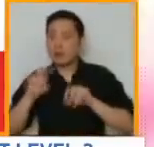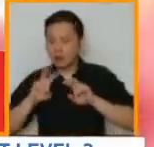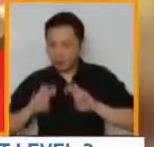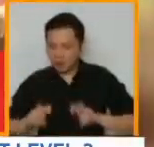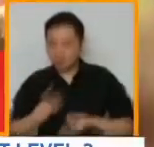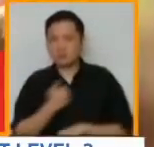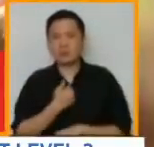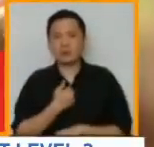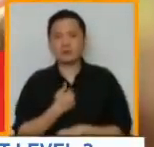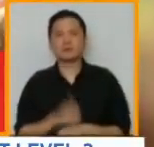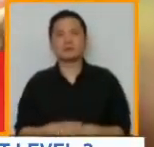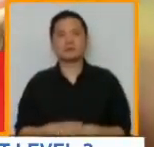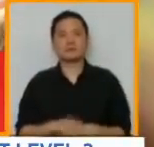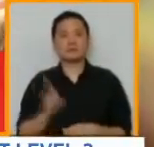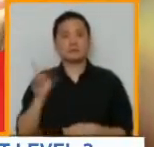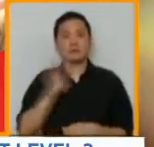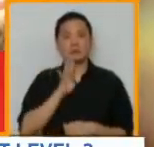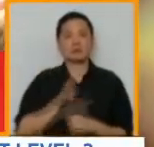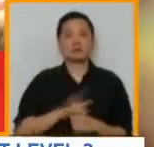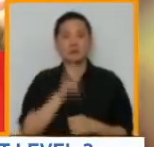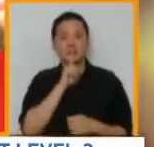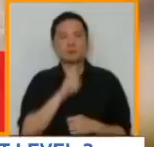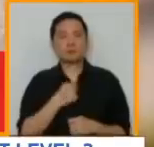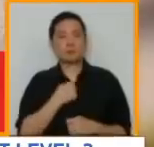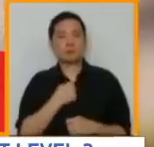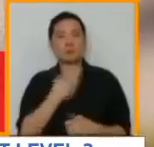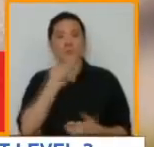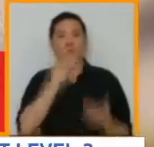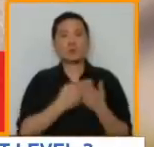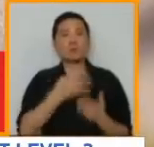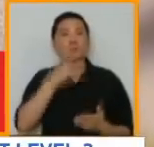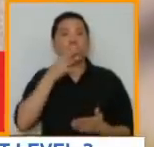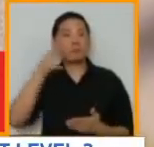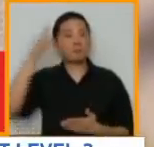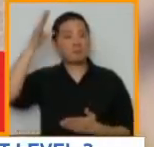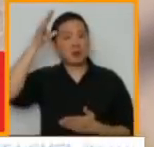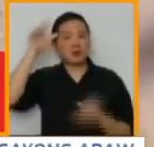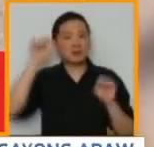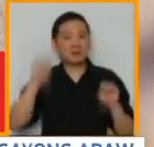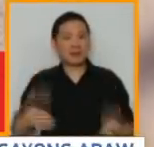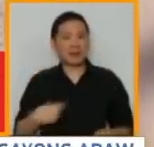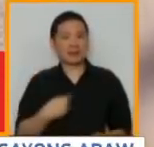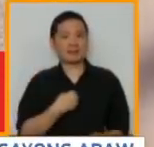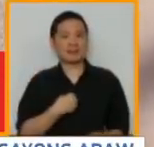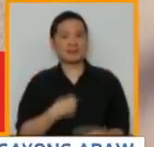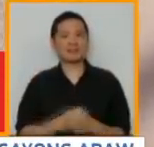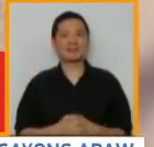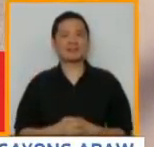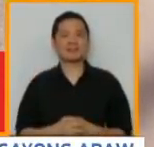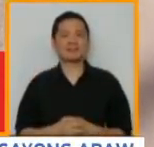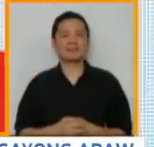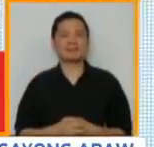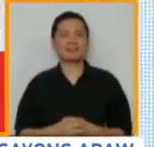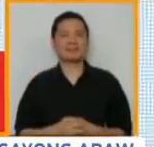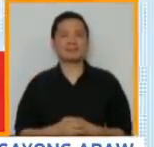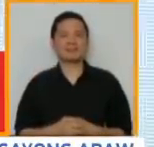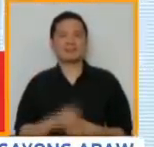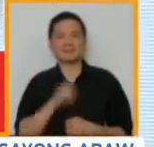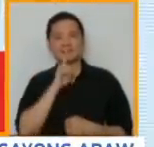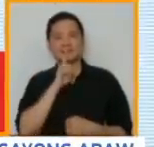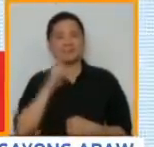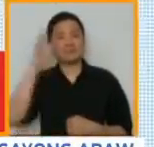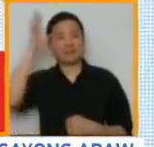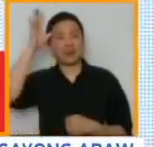pala and father at the same time. Malaki yung na-set na tone ng becoming a father. I think